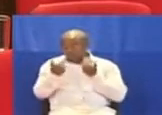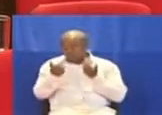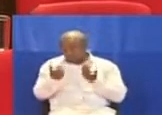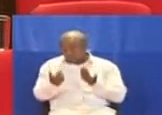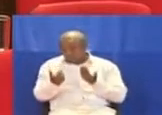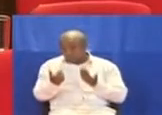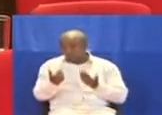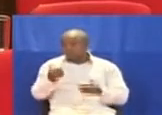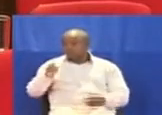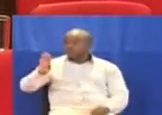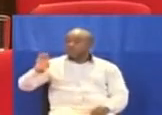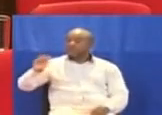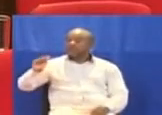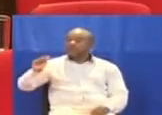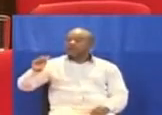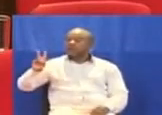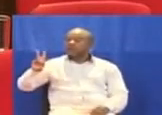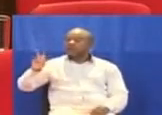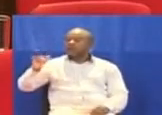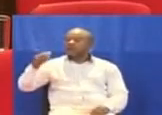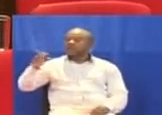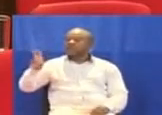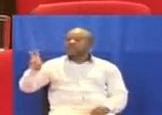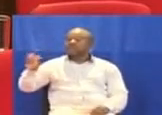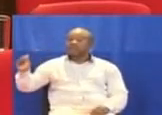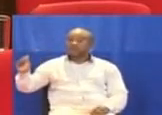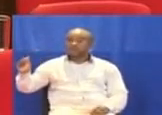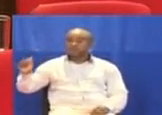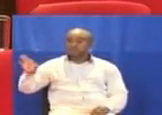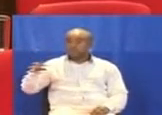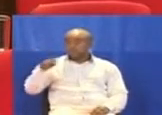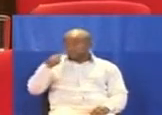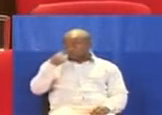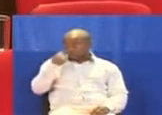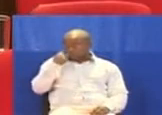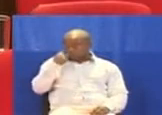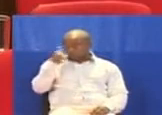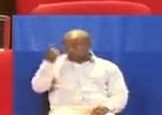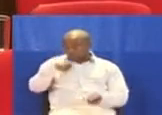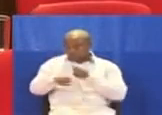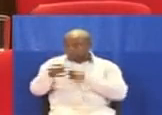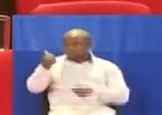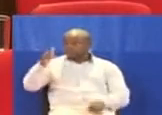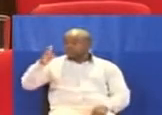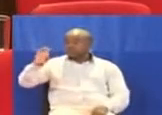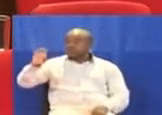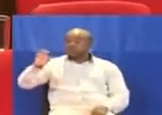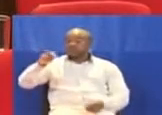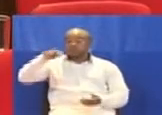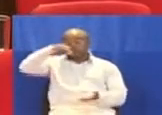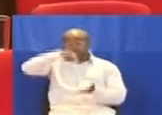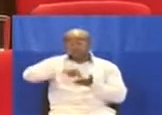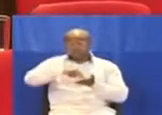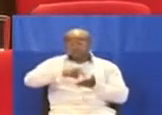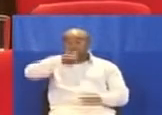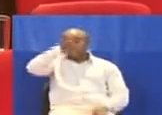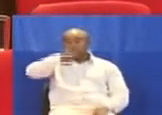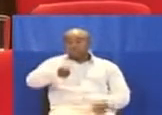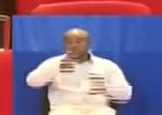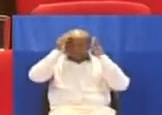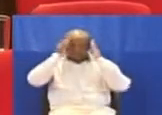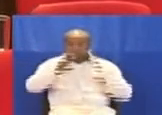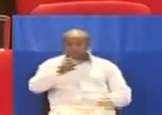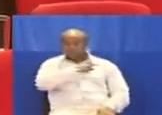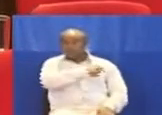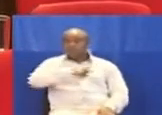mtakumbuka na tuliona mpaka kwenye TBC, akiwa na maono haya haya alisimama na akampongeza Mheshimiwa Rais kwa